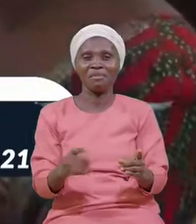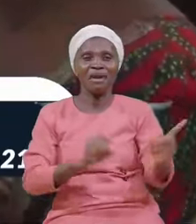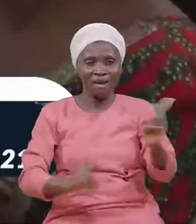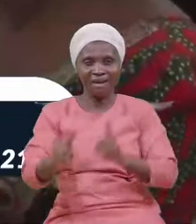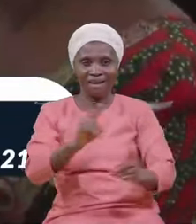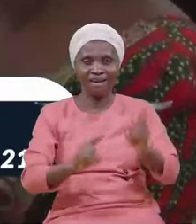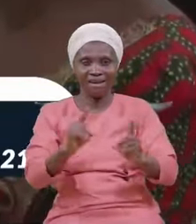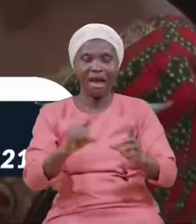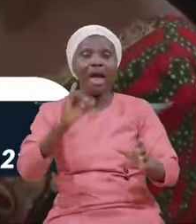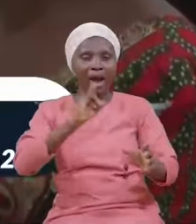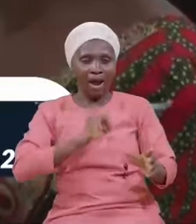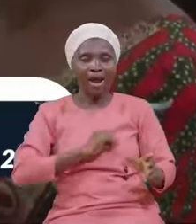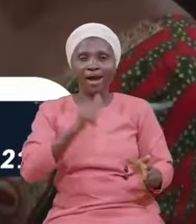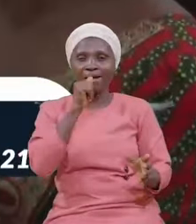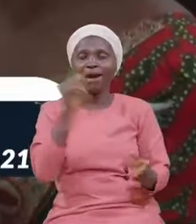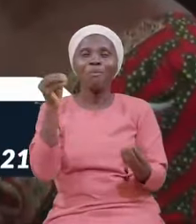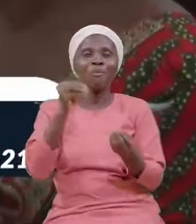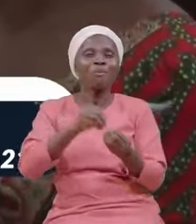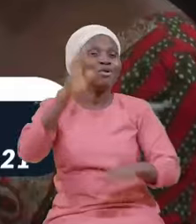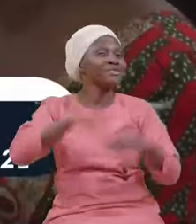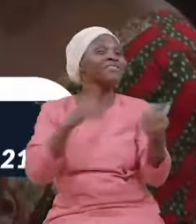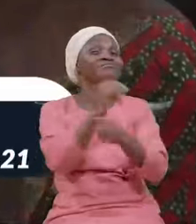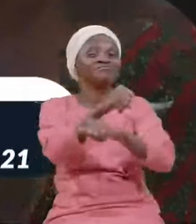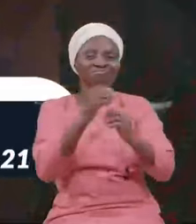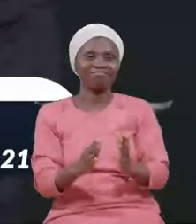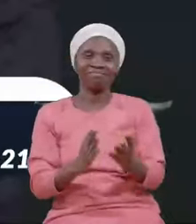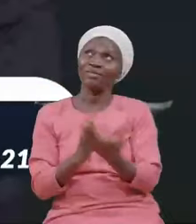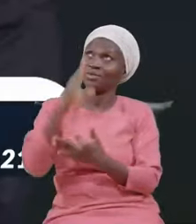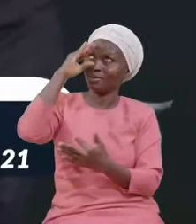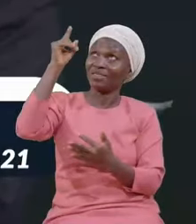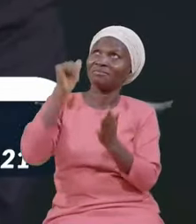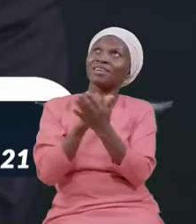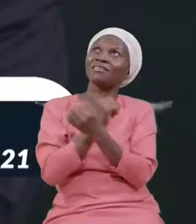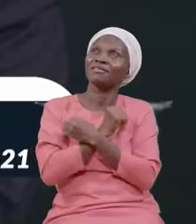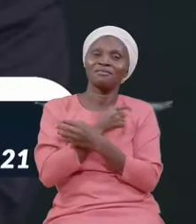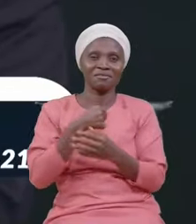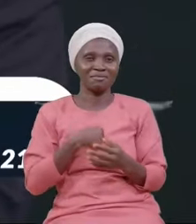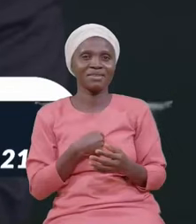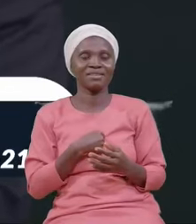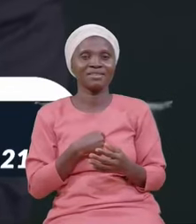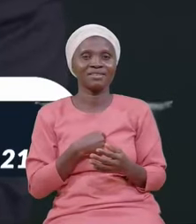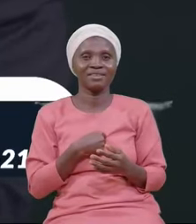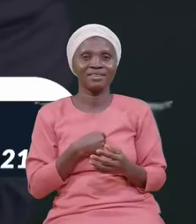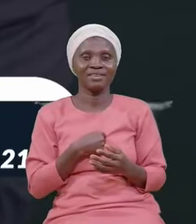je suis plus que vainqueur par celui qui m'a aimé.